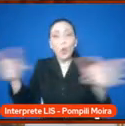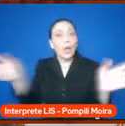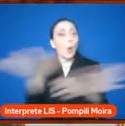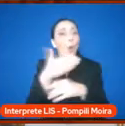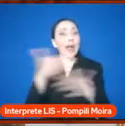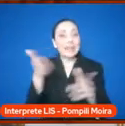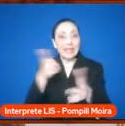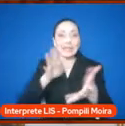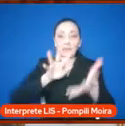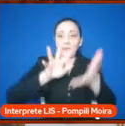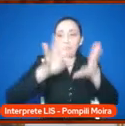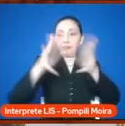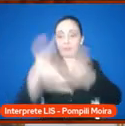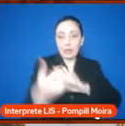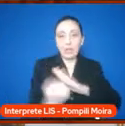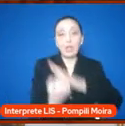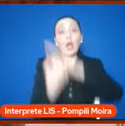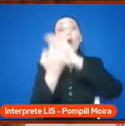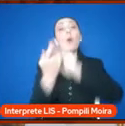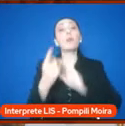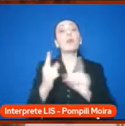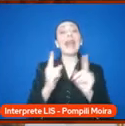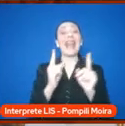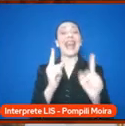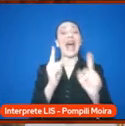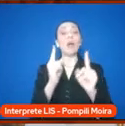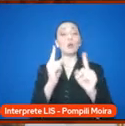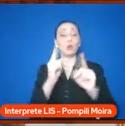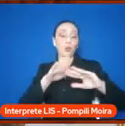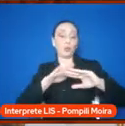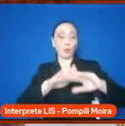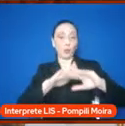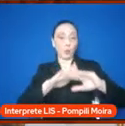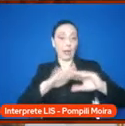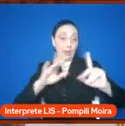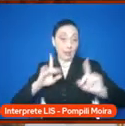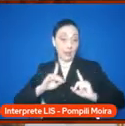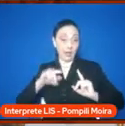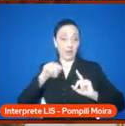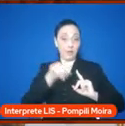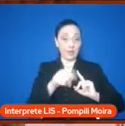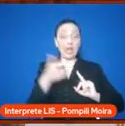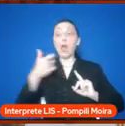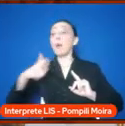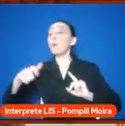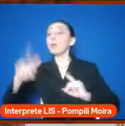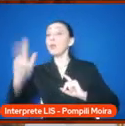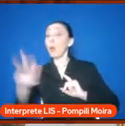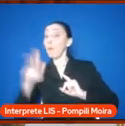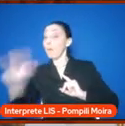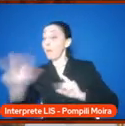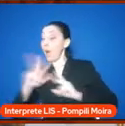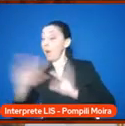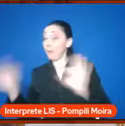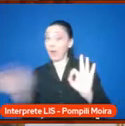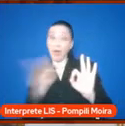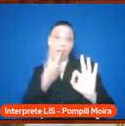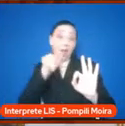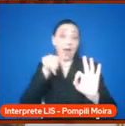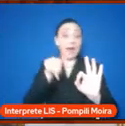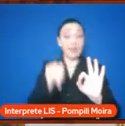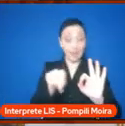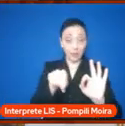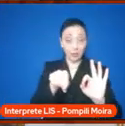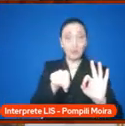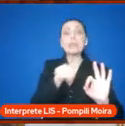alla difesa della natura, perché come ha detto giustamente il Papa, altrimenti rischiamo di non farci più perdonare gli